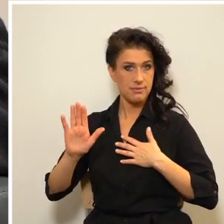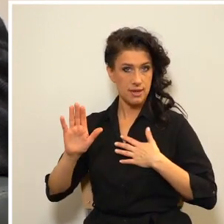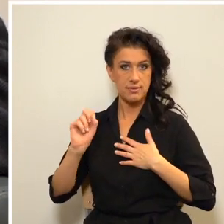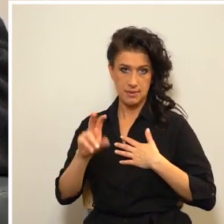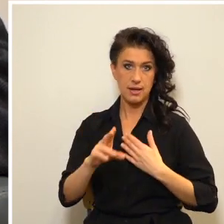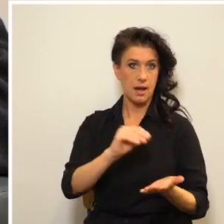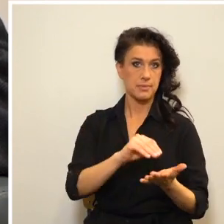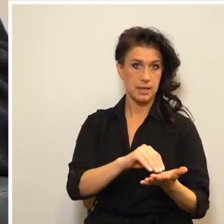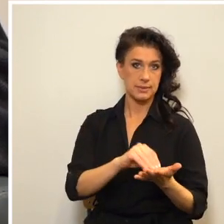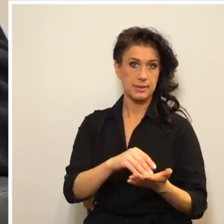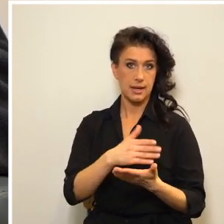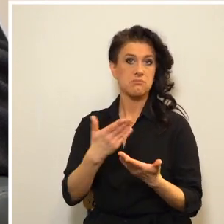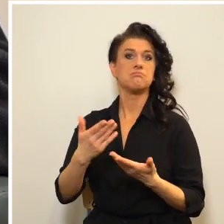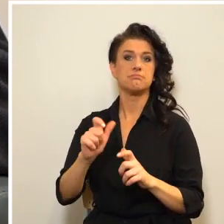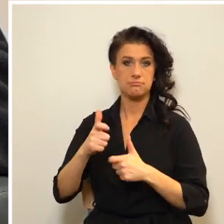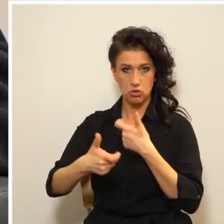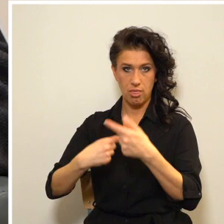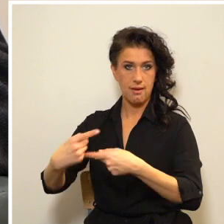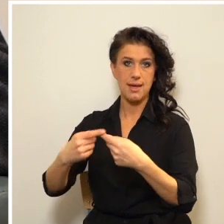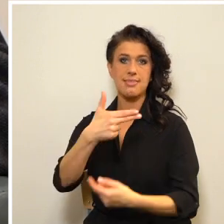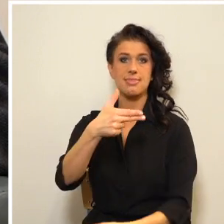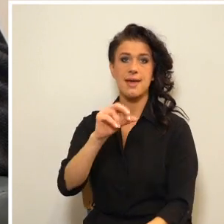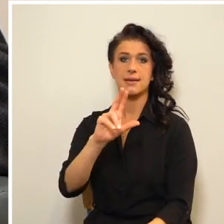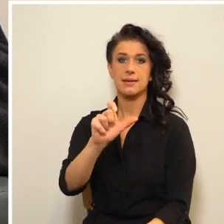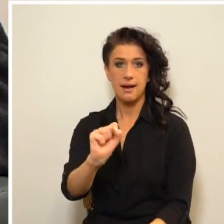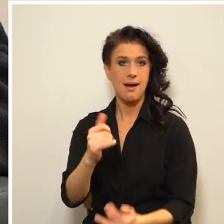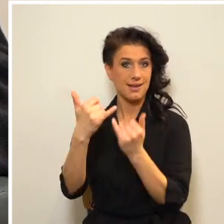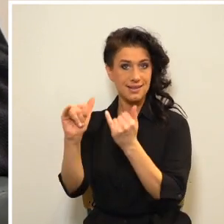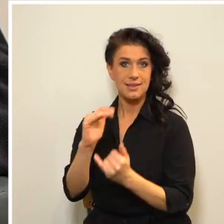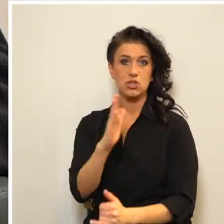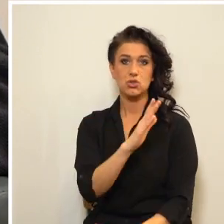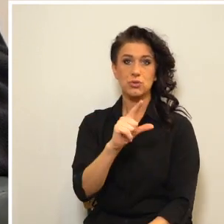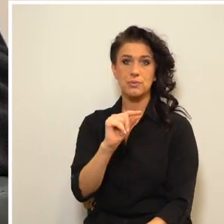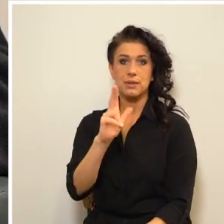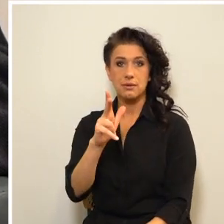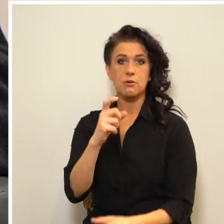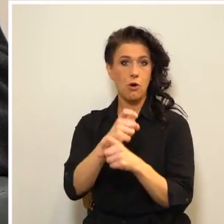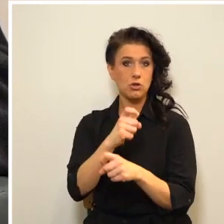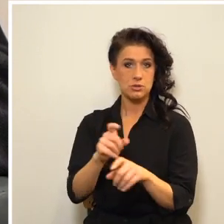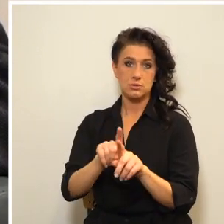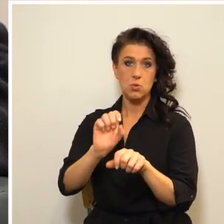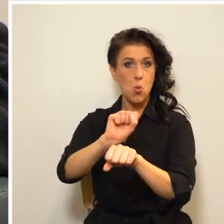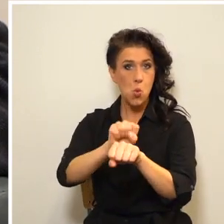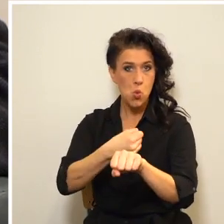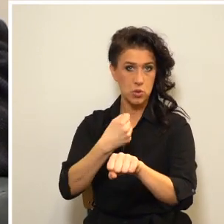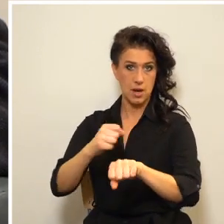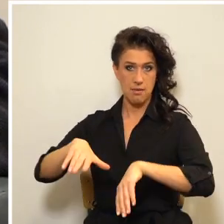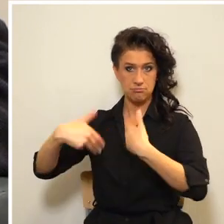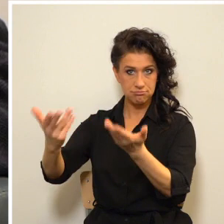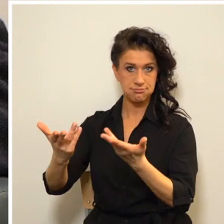korzystania z żywych narządów Czyż To nie chodzi tylko o nerki także o przeszczep szpiku kostnego i skóry i tam różnych innych